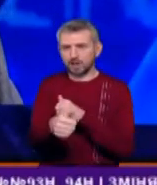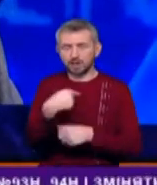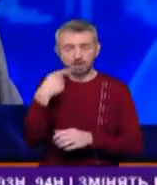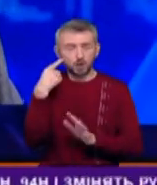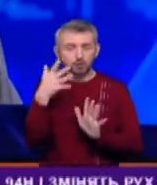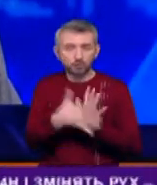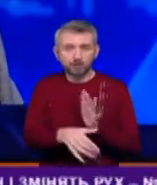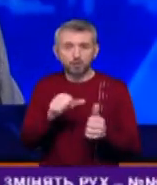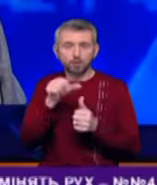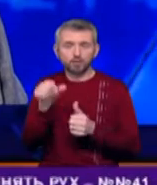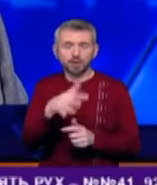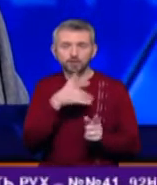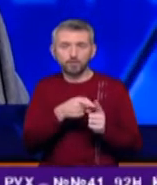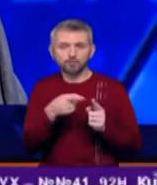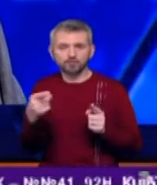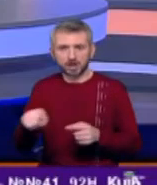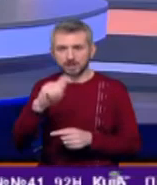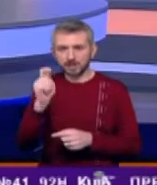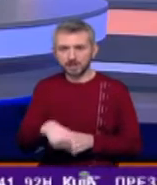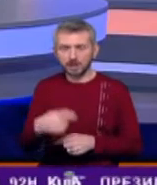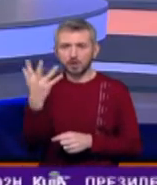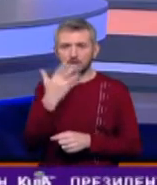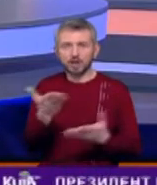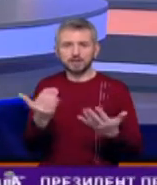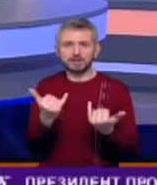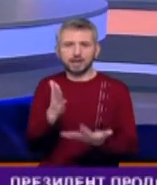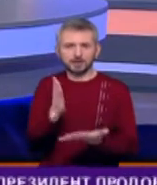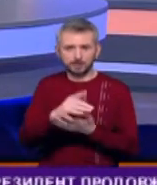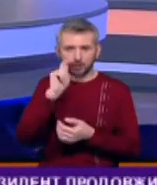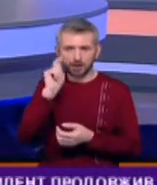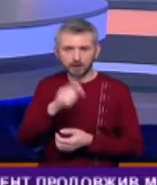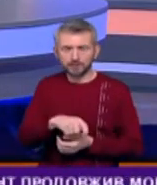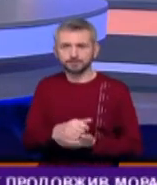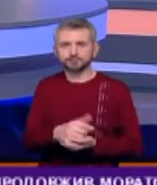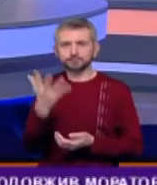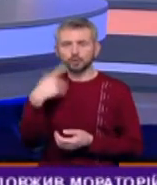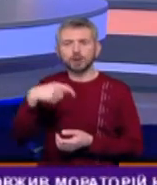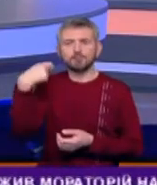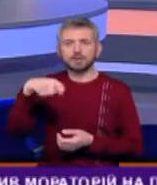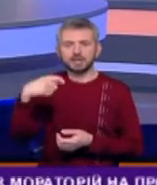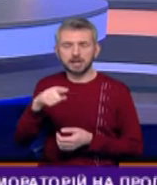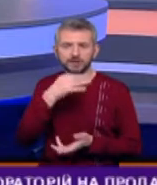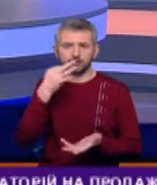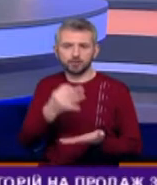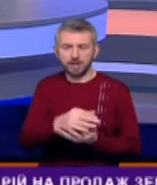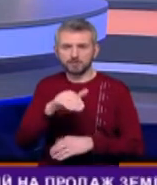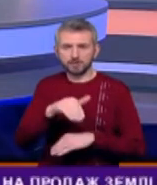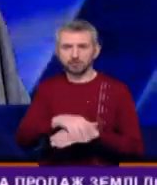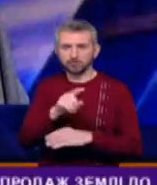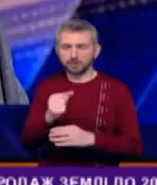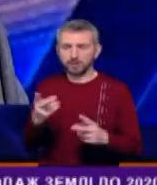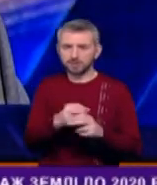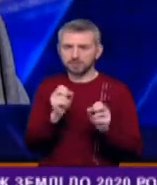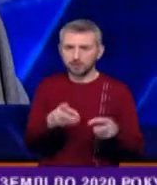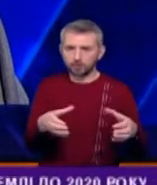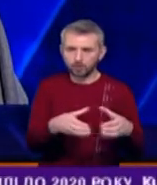розуміємо, особливо в час війни, який зараз є в Україні, коли президент, він відповідає фактично за безпековий